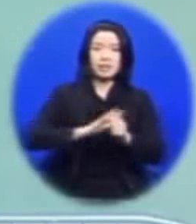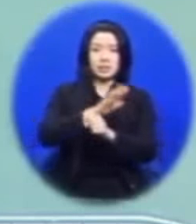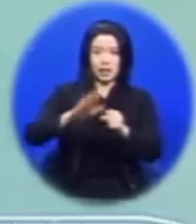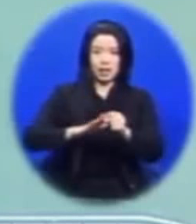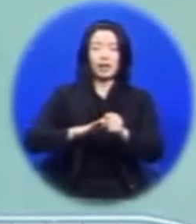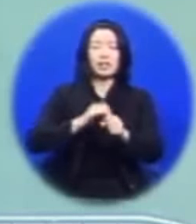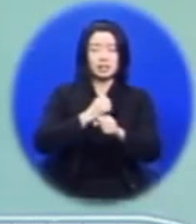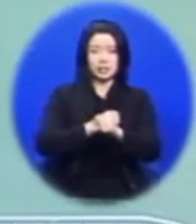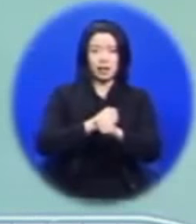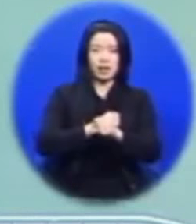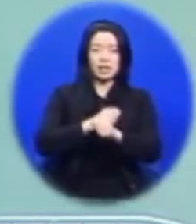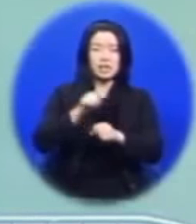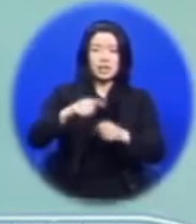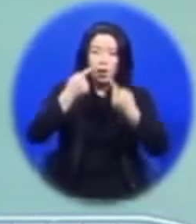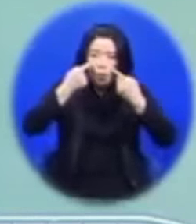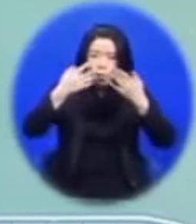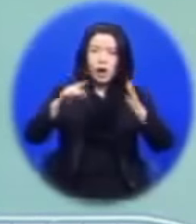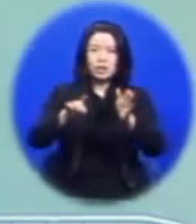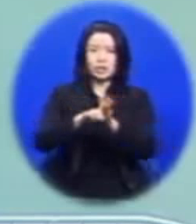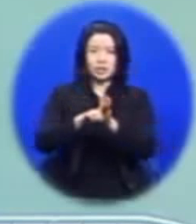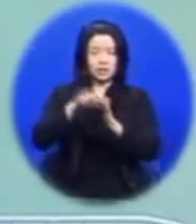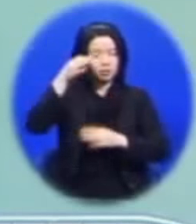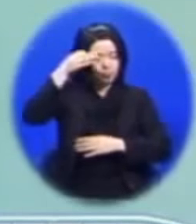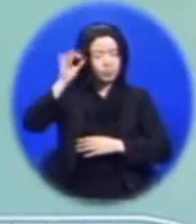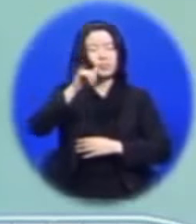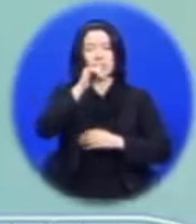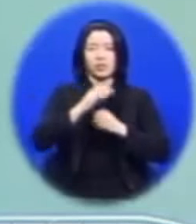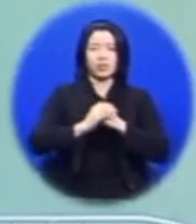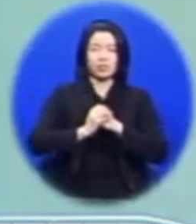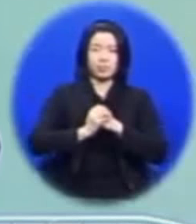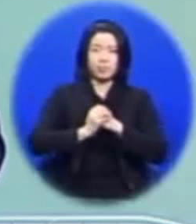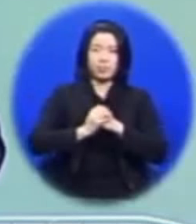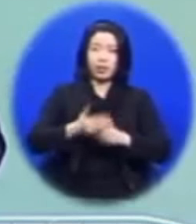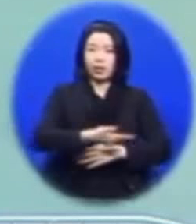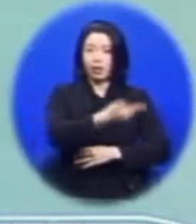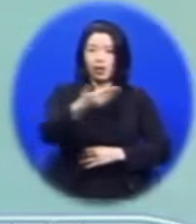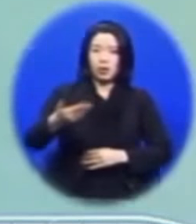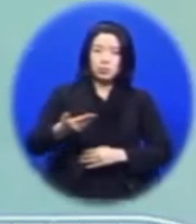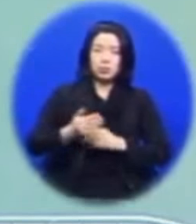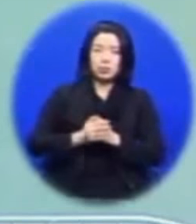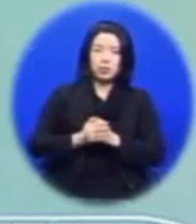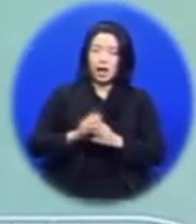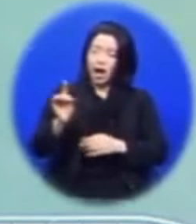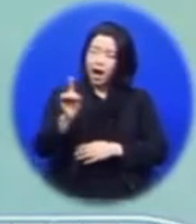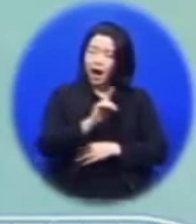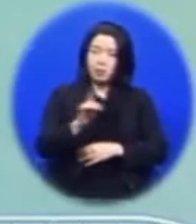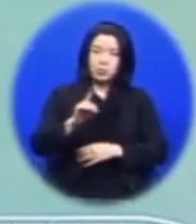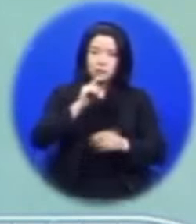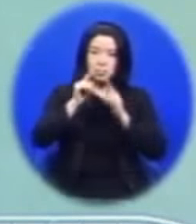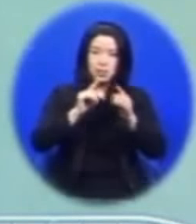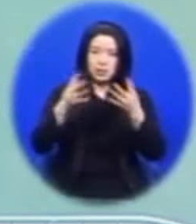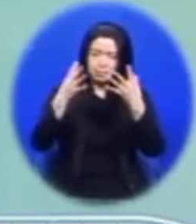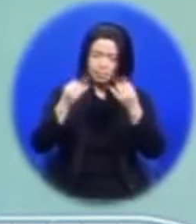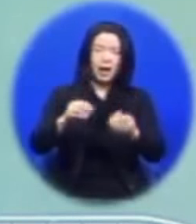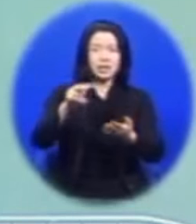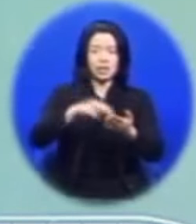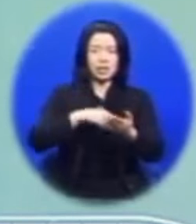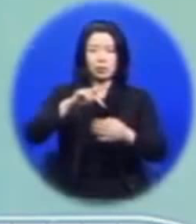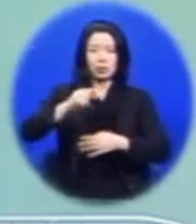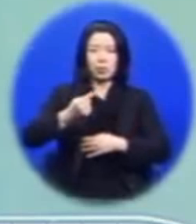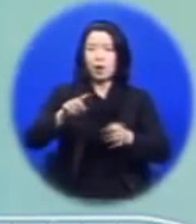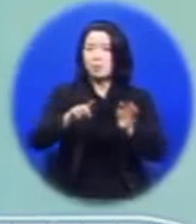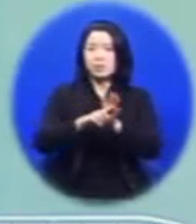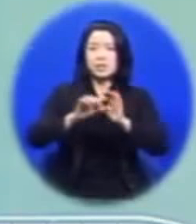사랑하신다 하는 확신이들은 거죠 여러분 아무리 말씀을 많이 읽어도 안 믿으면